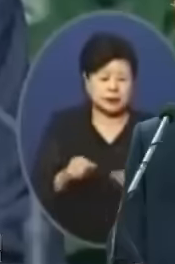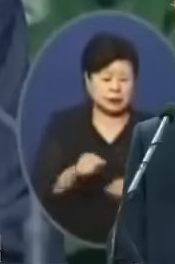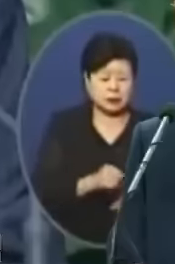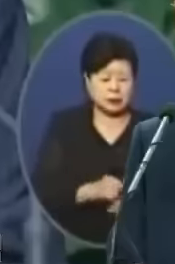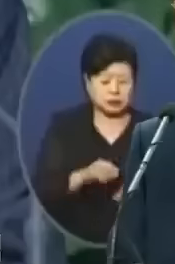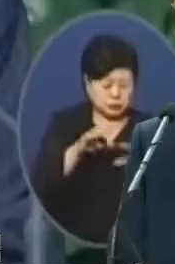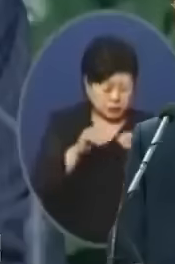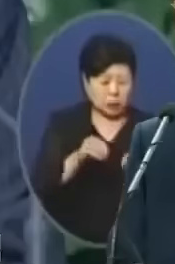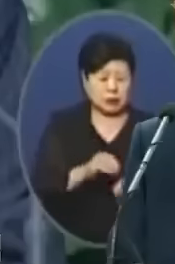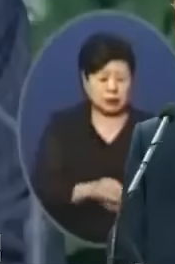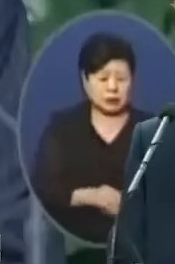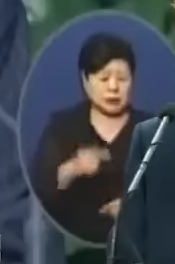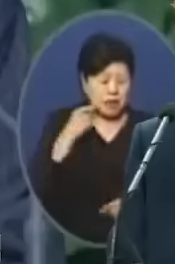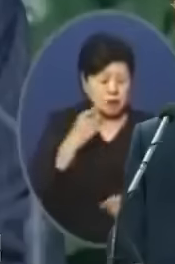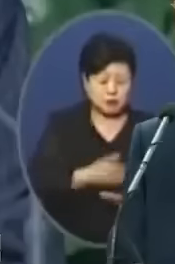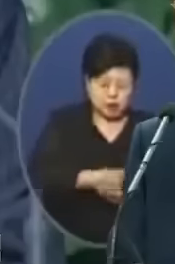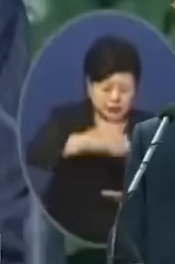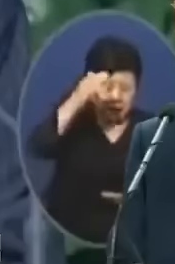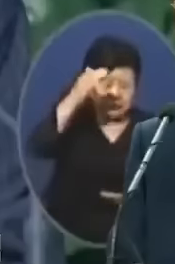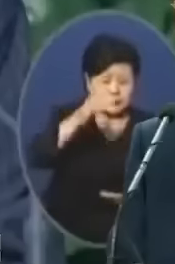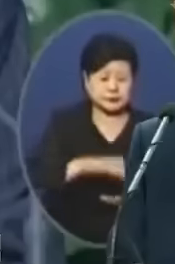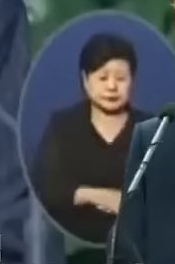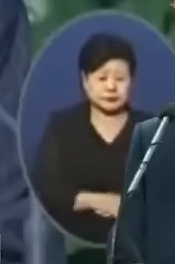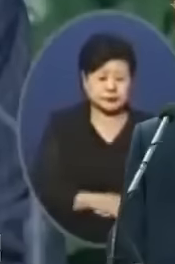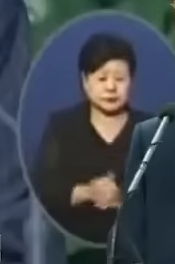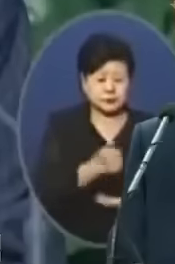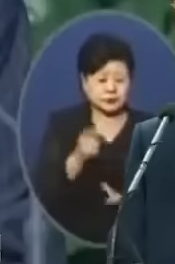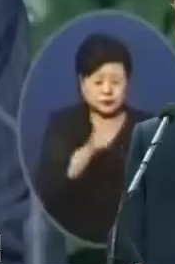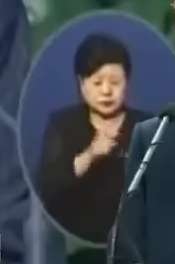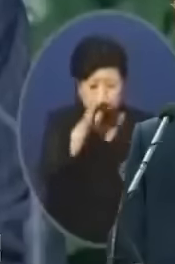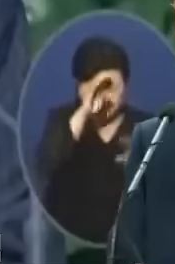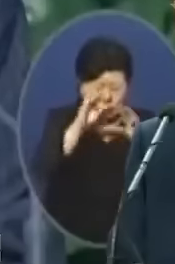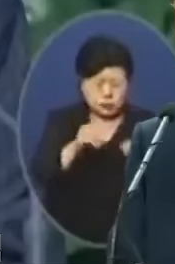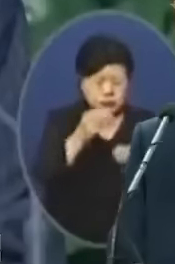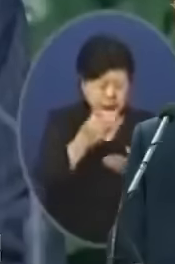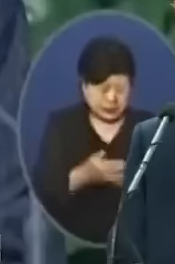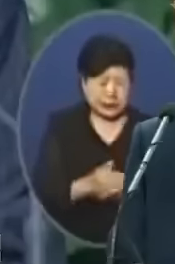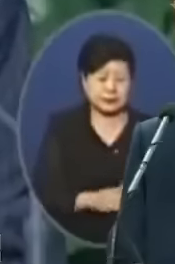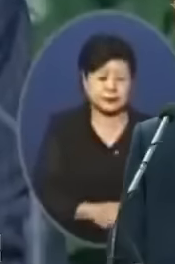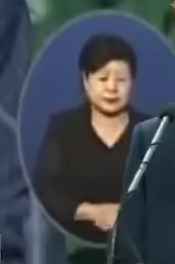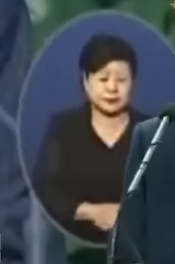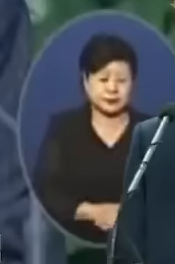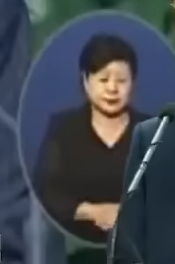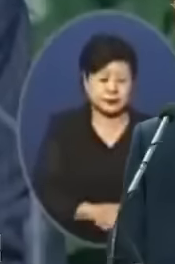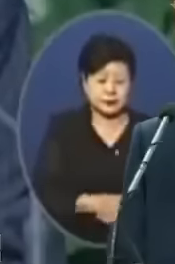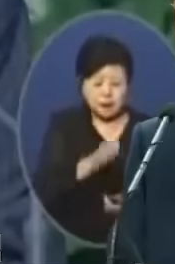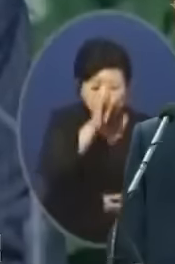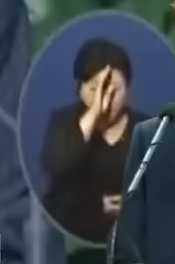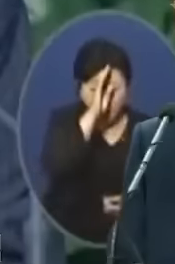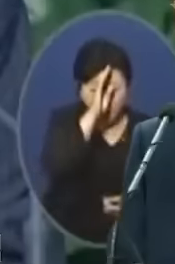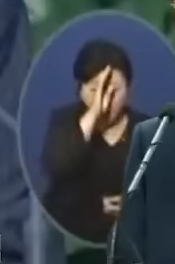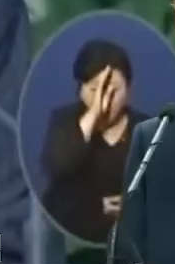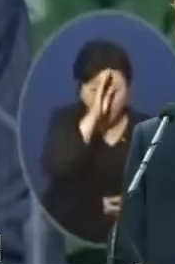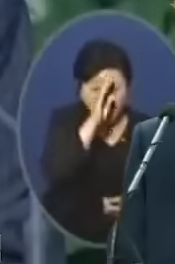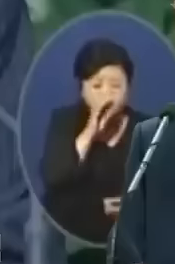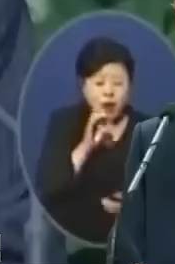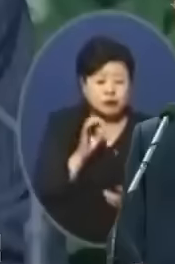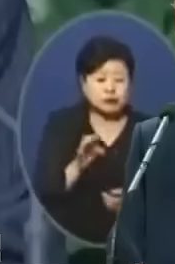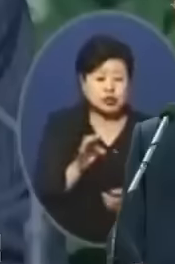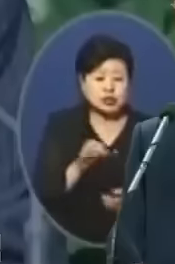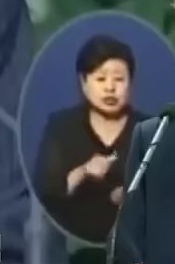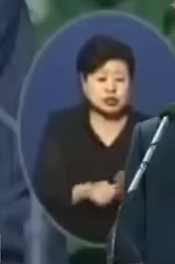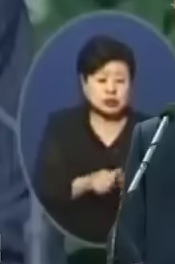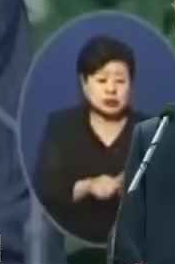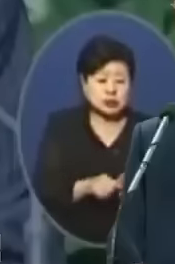나았다. 나의 암은 물러갔다. 제가 채찍에 맞으므로 내가 나음을 얻었다. 병은 물질적인